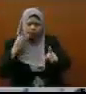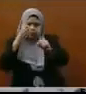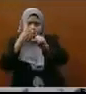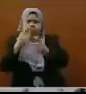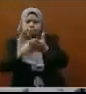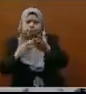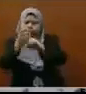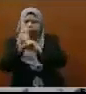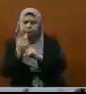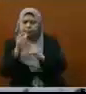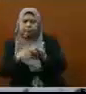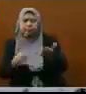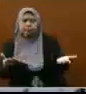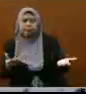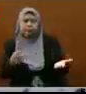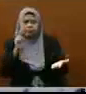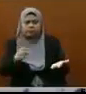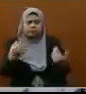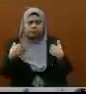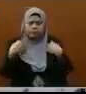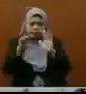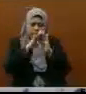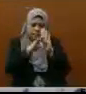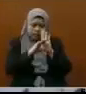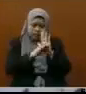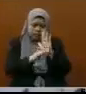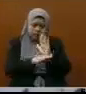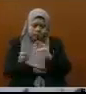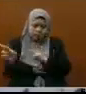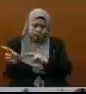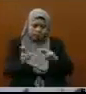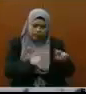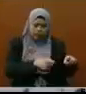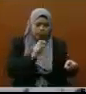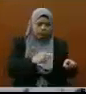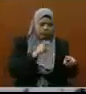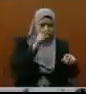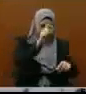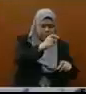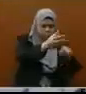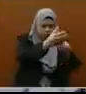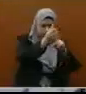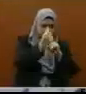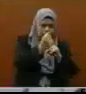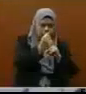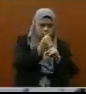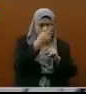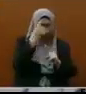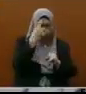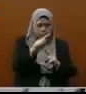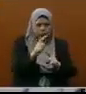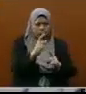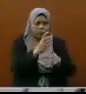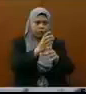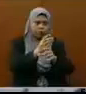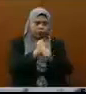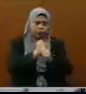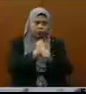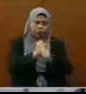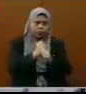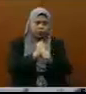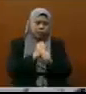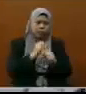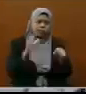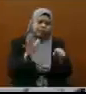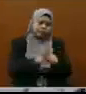dengan izin business as usual ataupun ada inisiatif-inisiatif yang mereka perlu buat supaya mereka membolehkan mereka mendapat yang